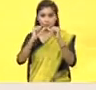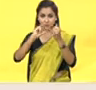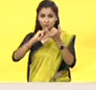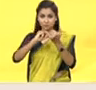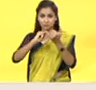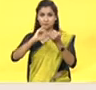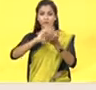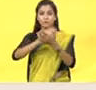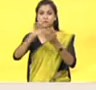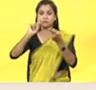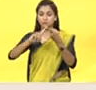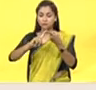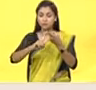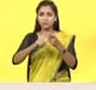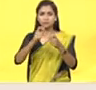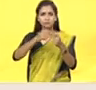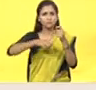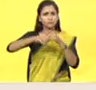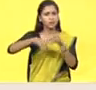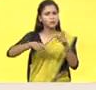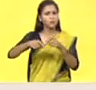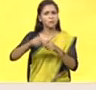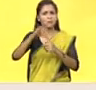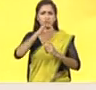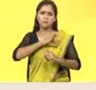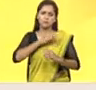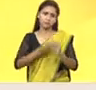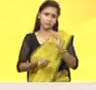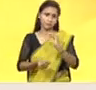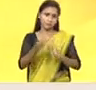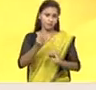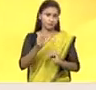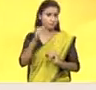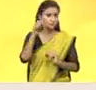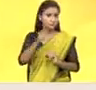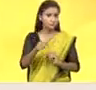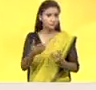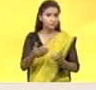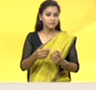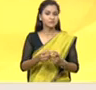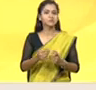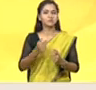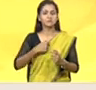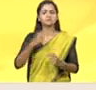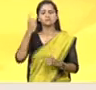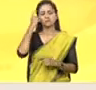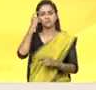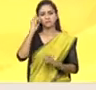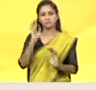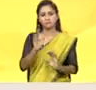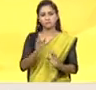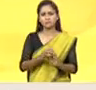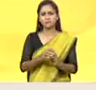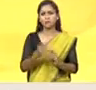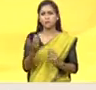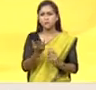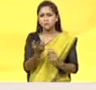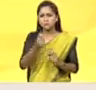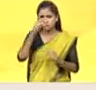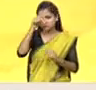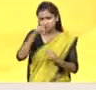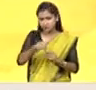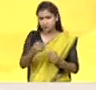भी काफी फायदा हुआ है। इसलिए मैंने सोचा कि क्यों ना